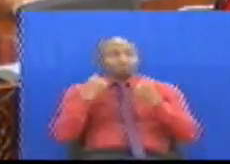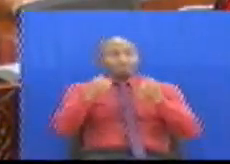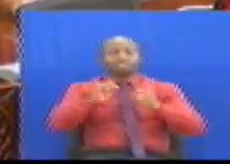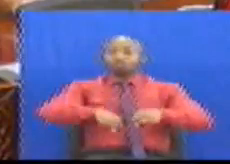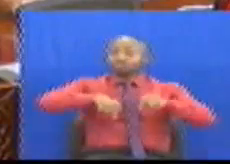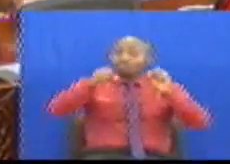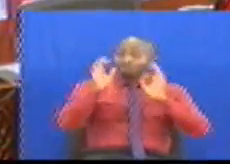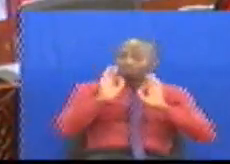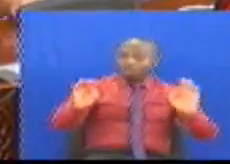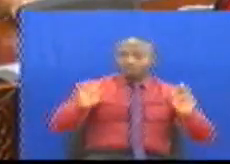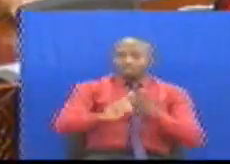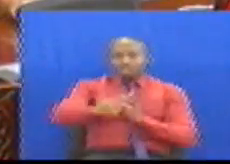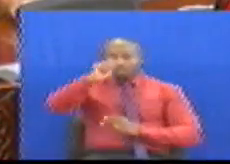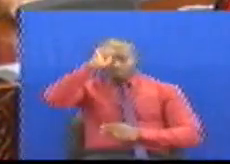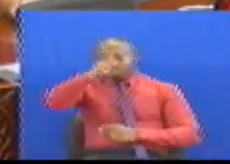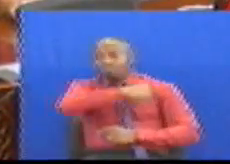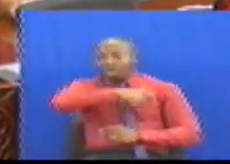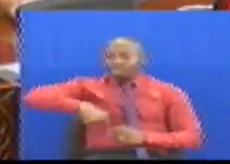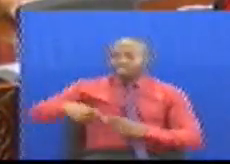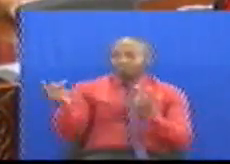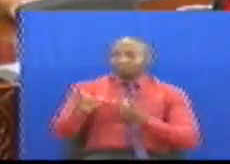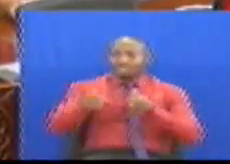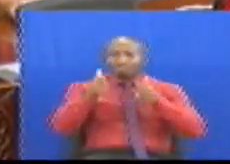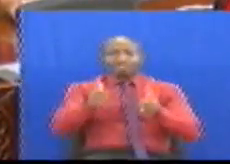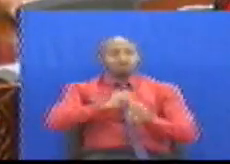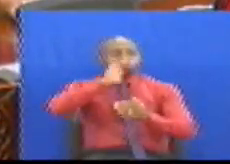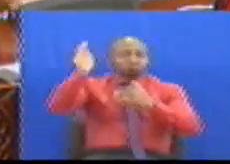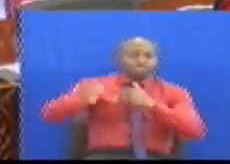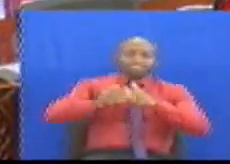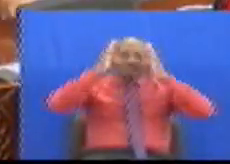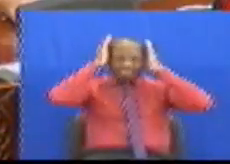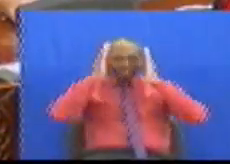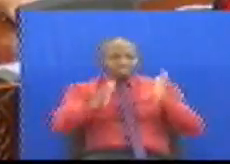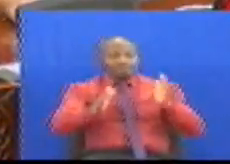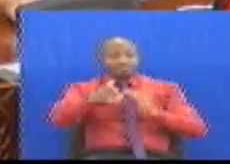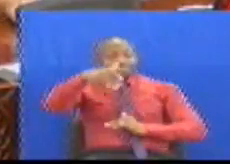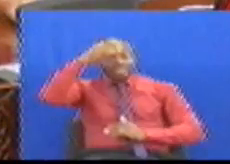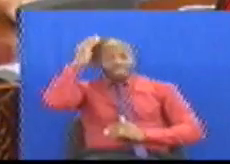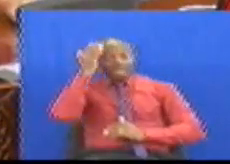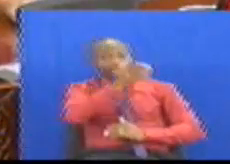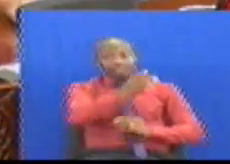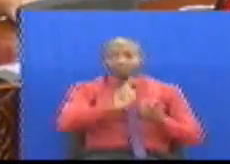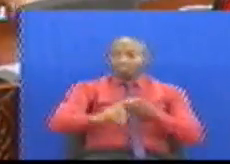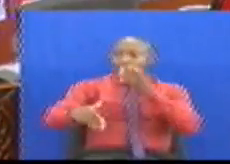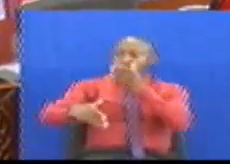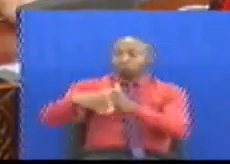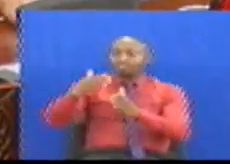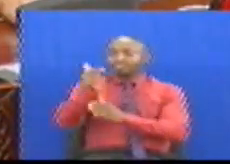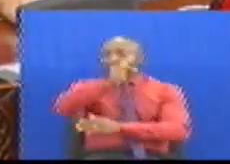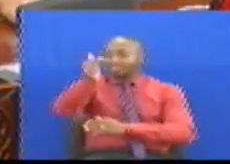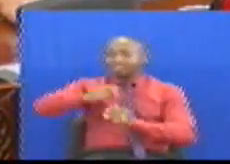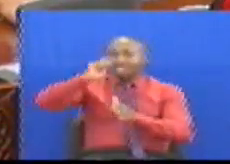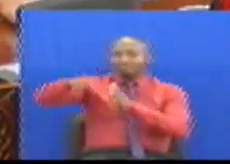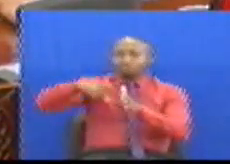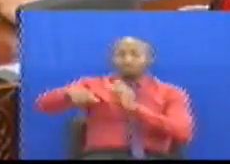bora. Mheshimiwa Rais aliahidi kurudisha nidhamu serikalini, ujenzi wa Tanzania ya viwanda. Sisi sote